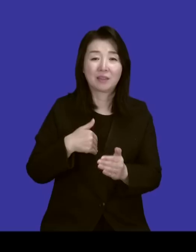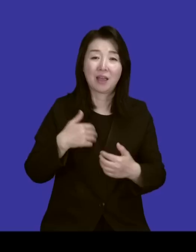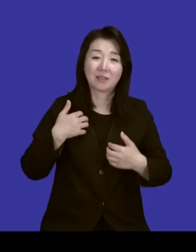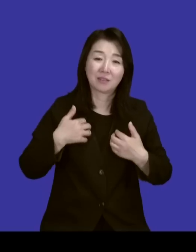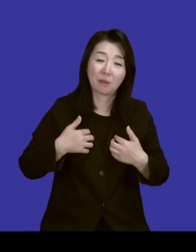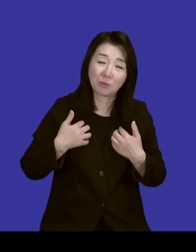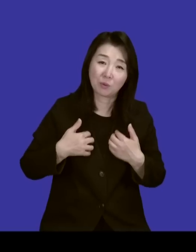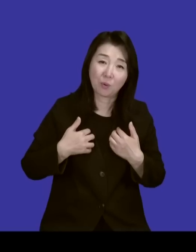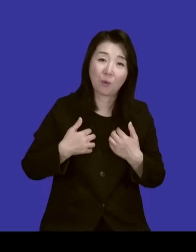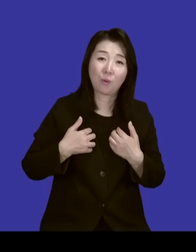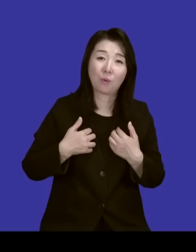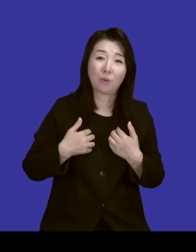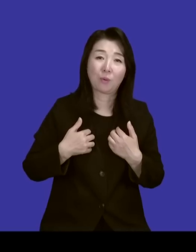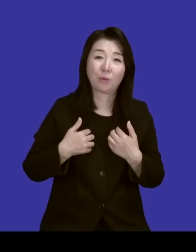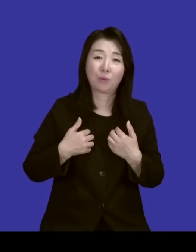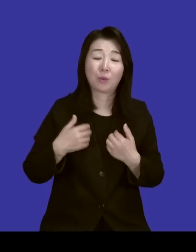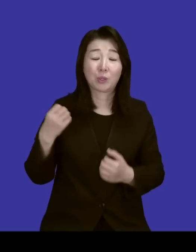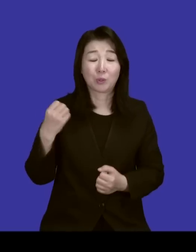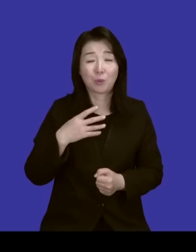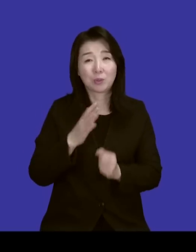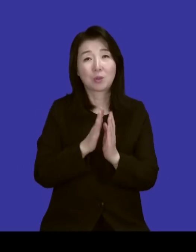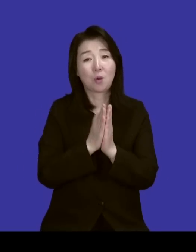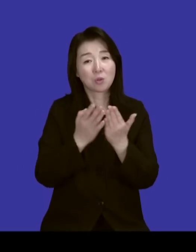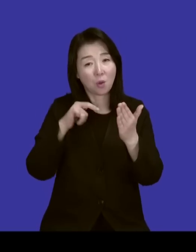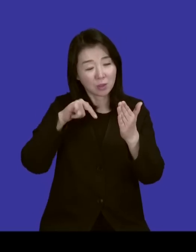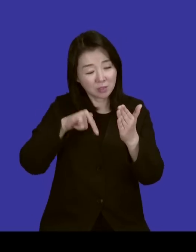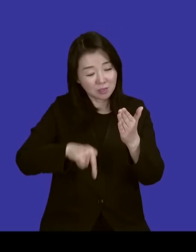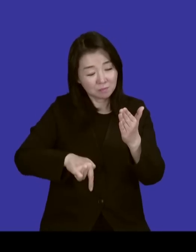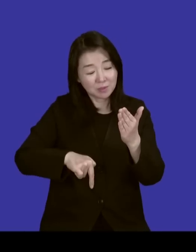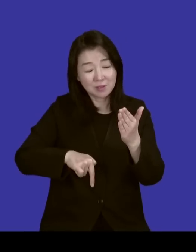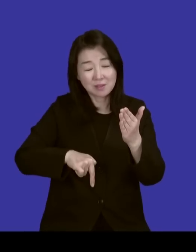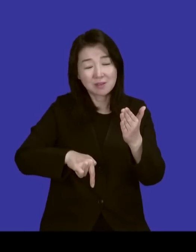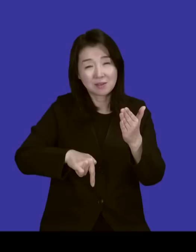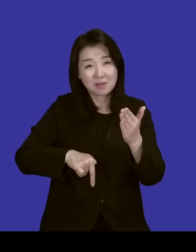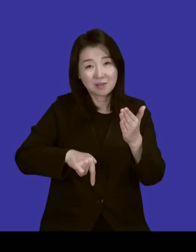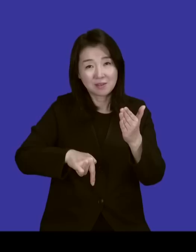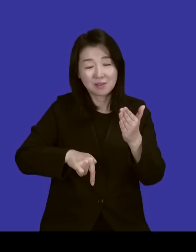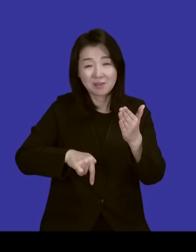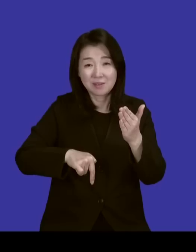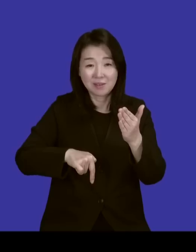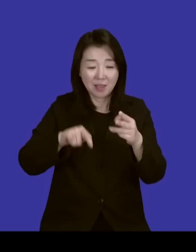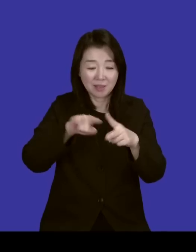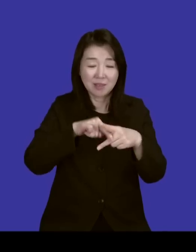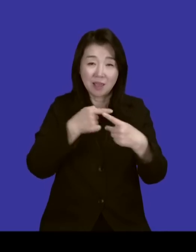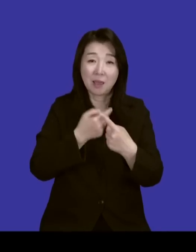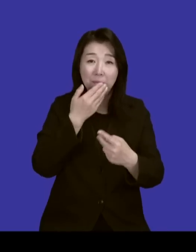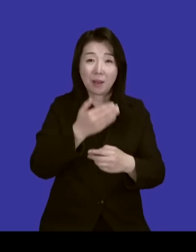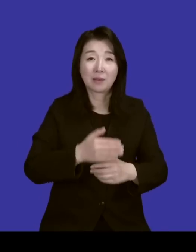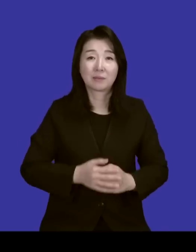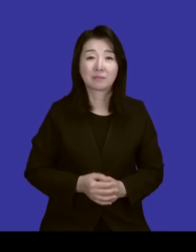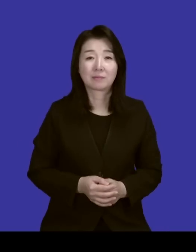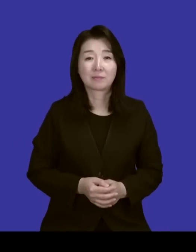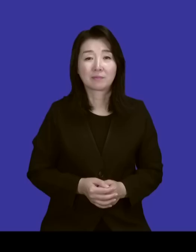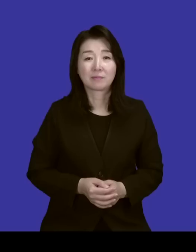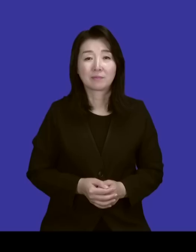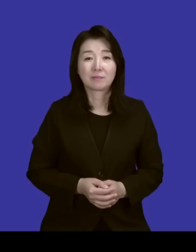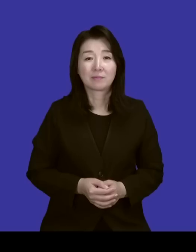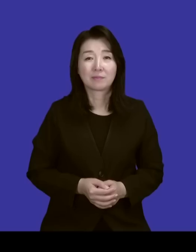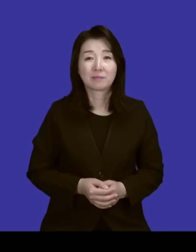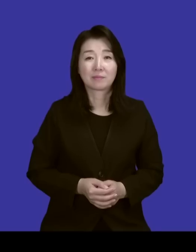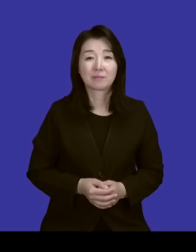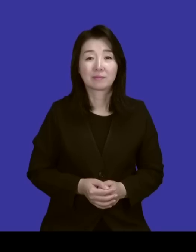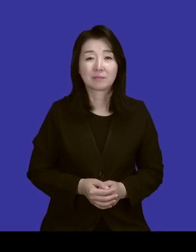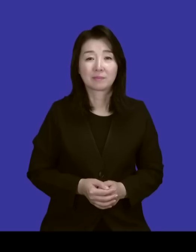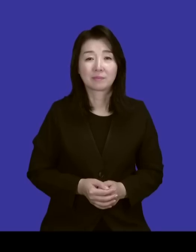재미있게 그러면서도 성경의 깊이를 파고 들어갈 수가 있다고 생각하고, 예. 그래서